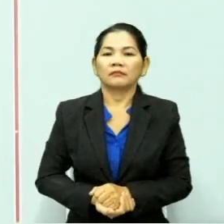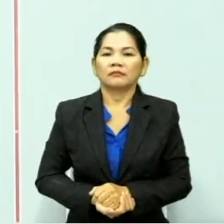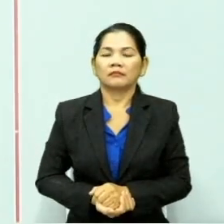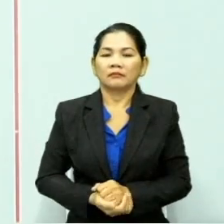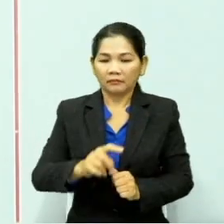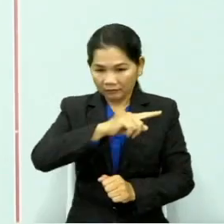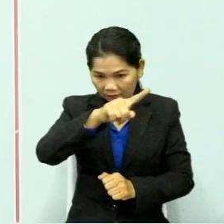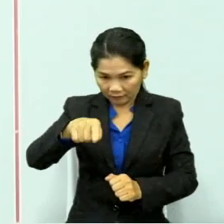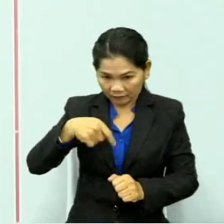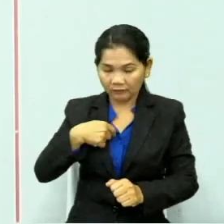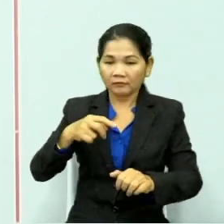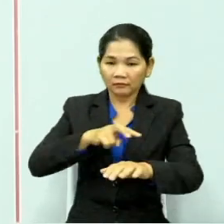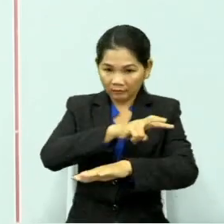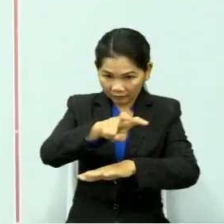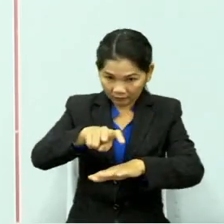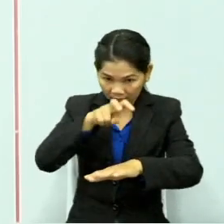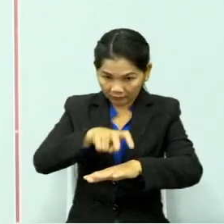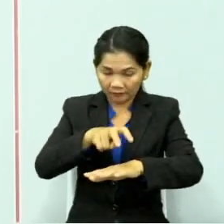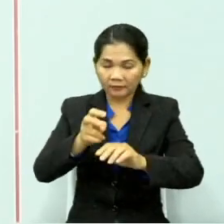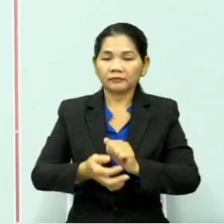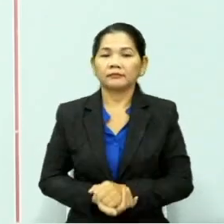dương trời rẻ xá